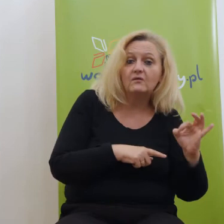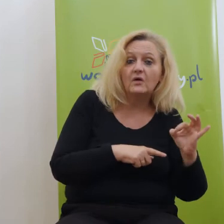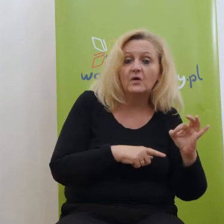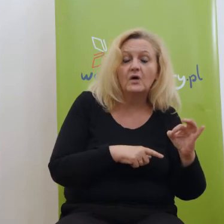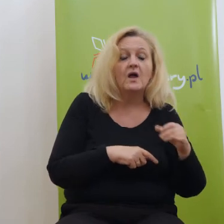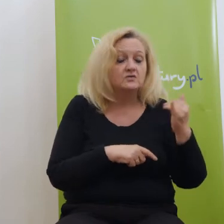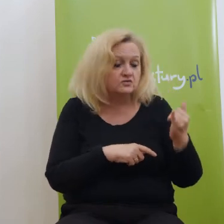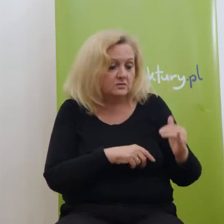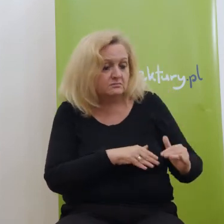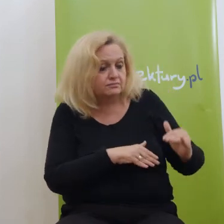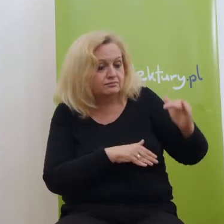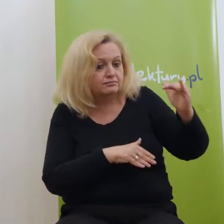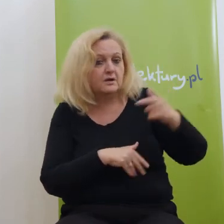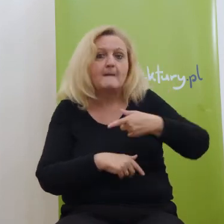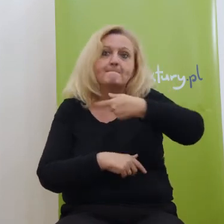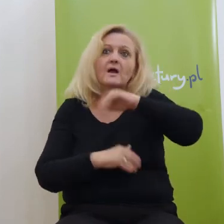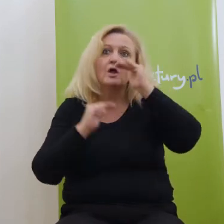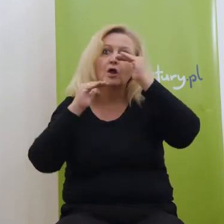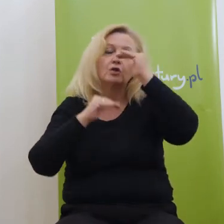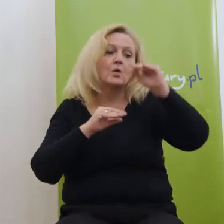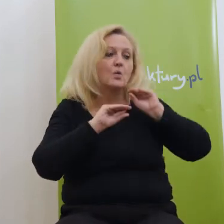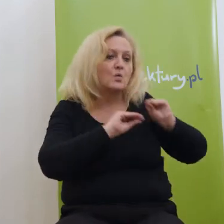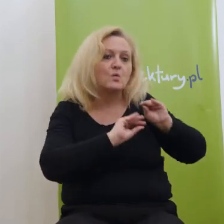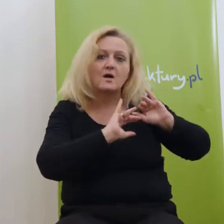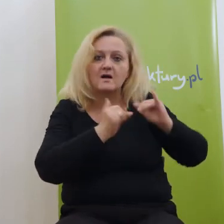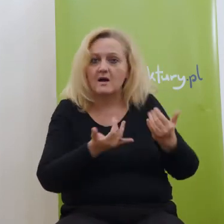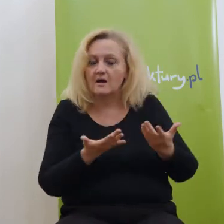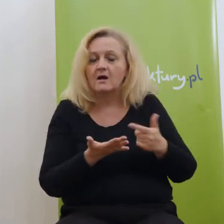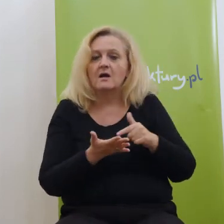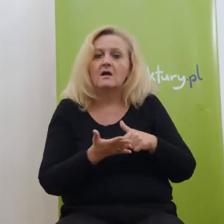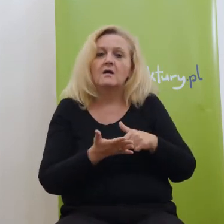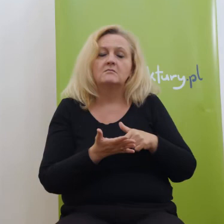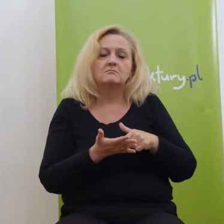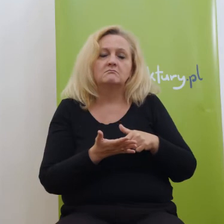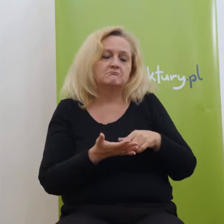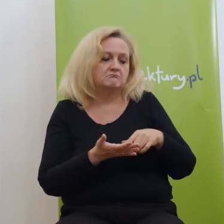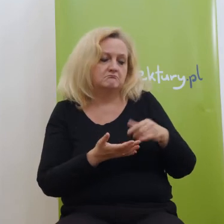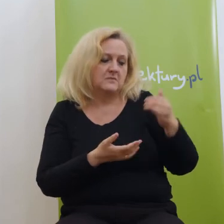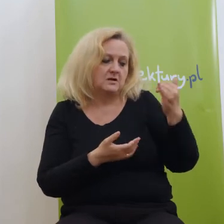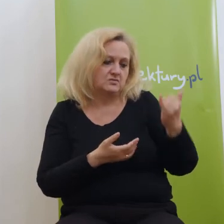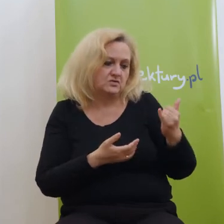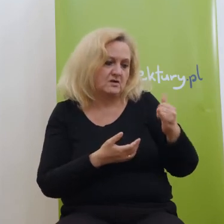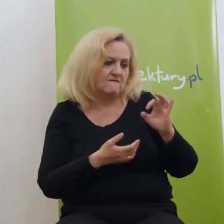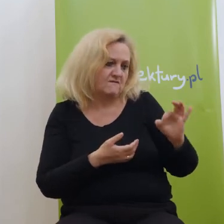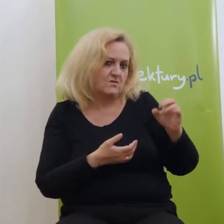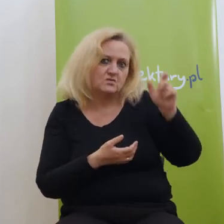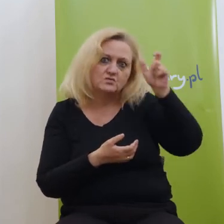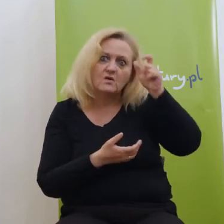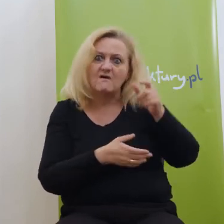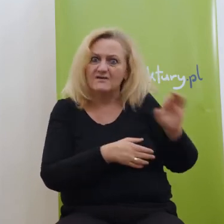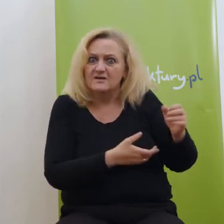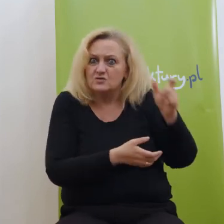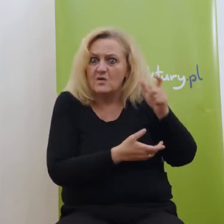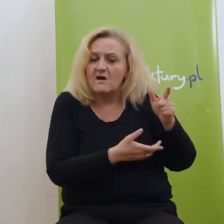co my z niego zrobimy. W jakim stopniu to jest jego sprawa, jako też człowieka przecież, a w jakim